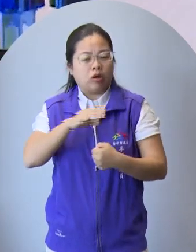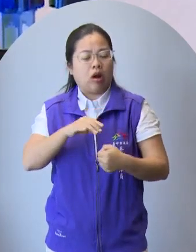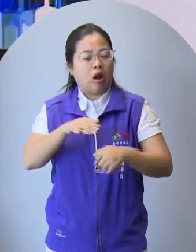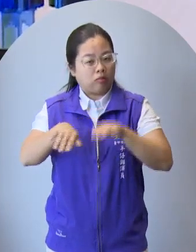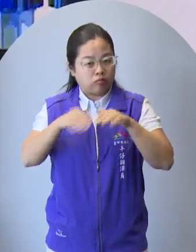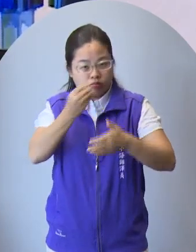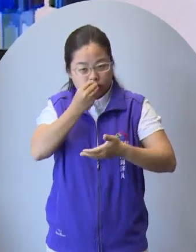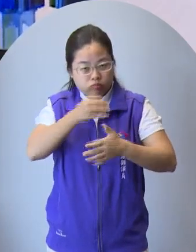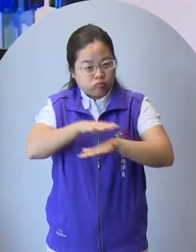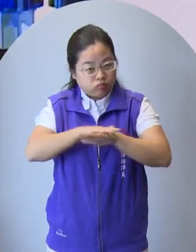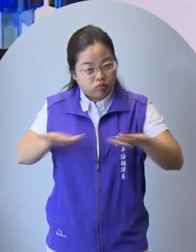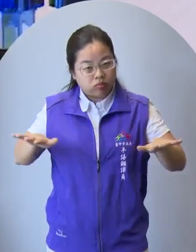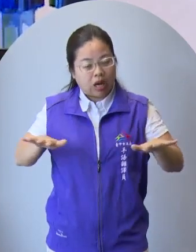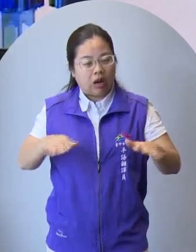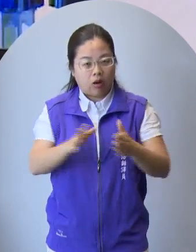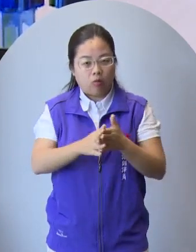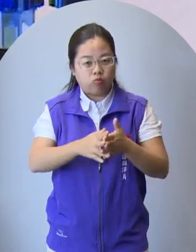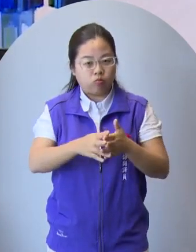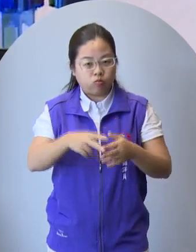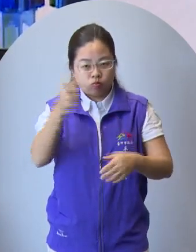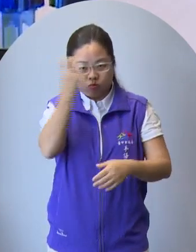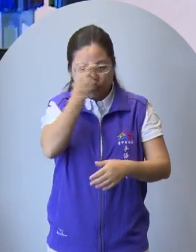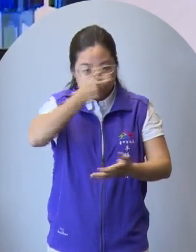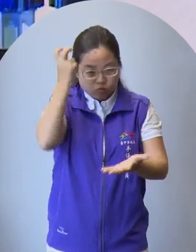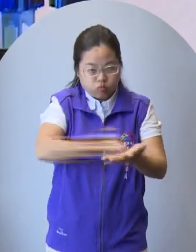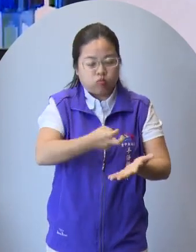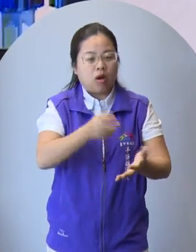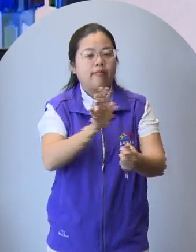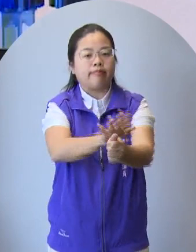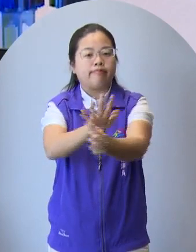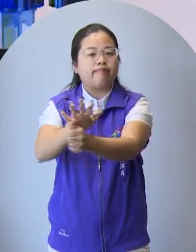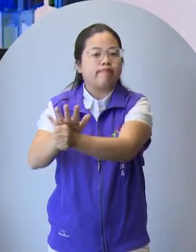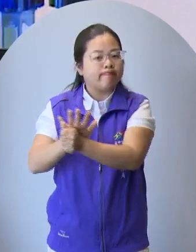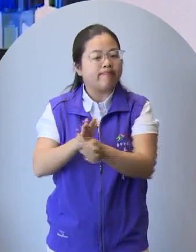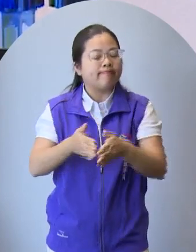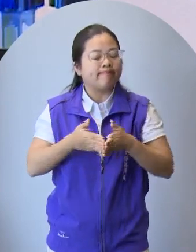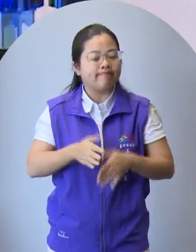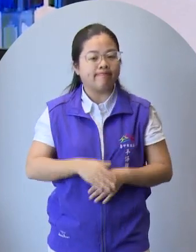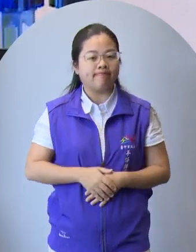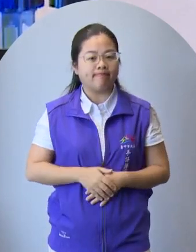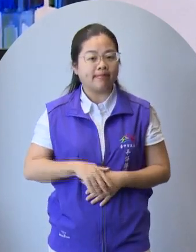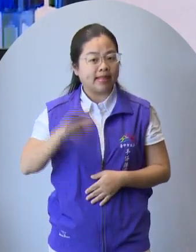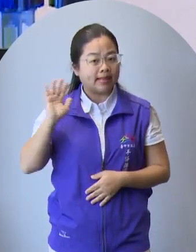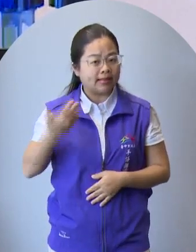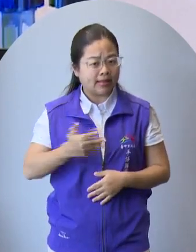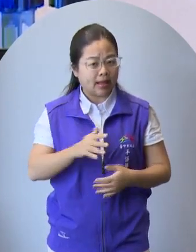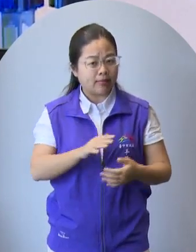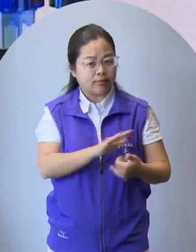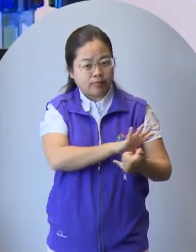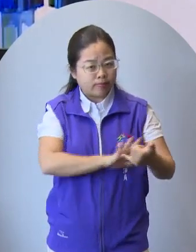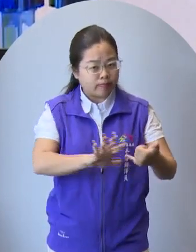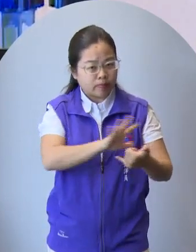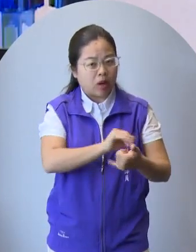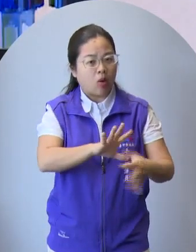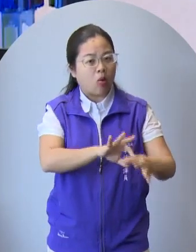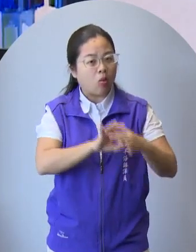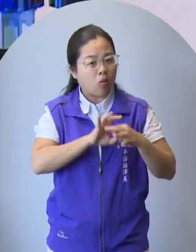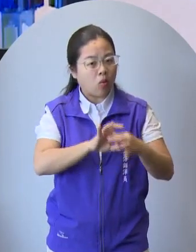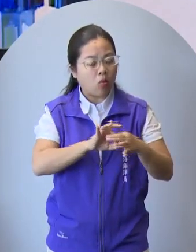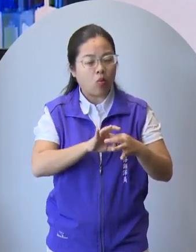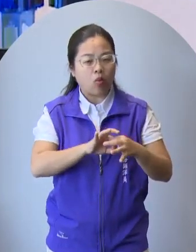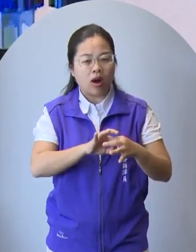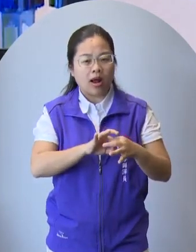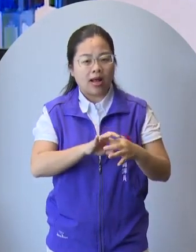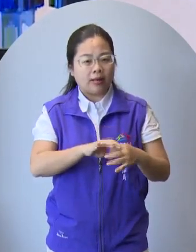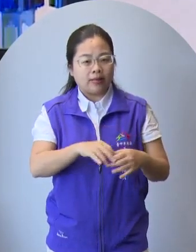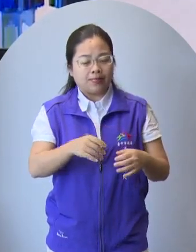必须要加强检验啊，帮民众把关。可是国家有关于辐